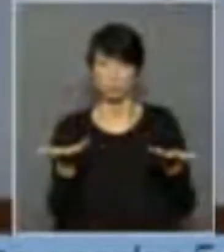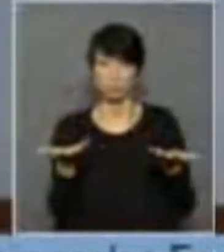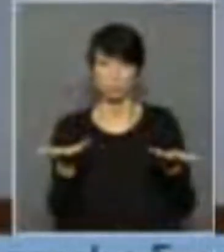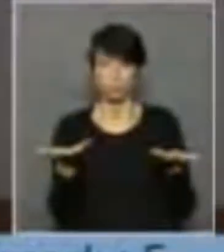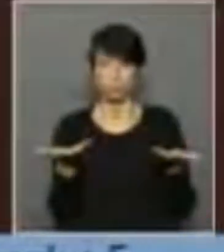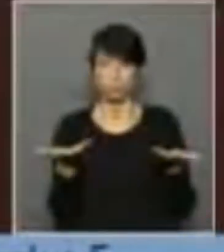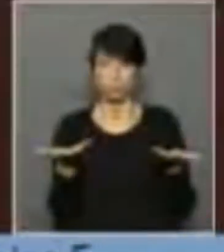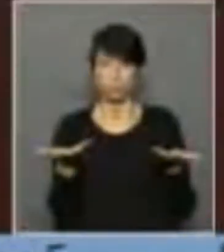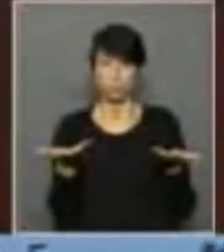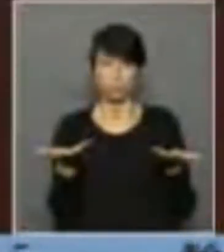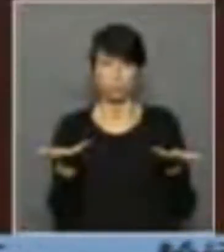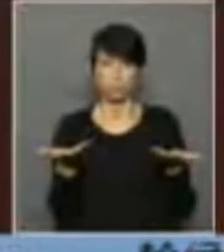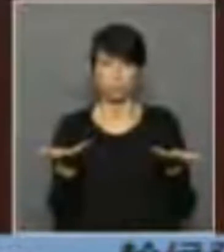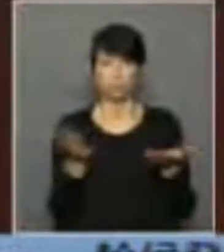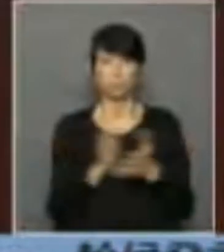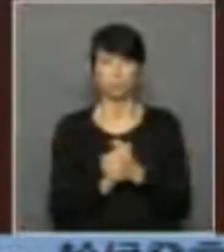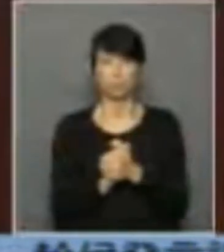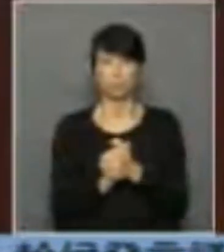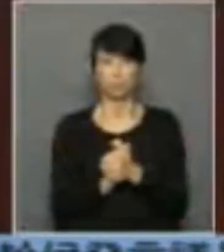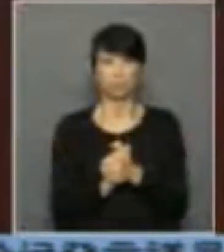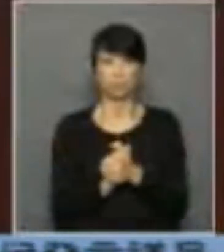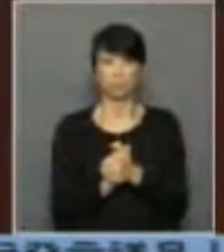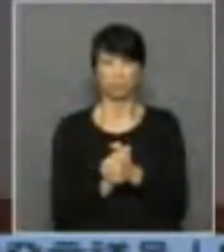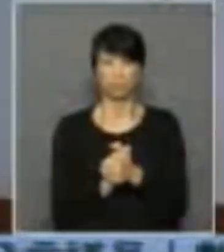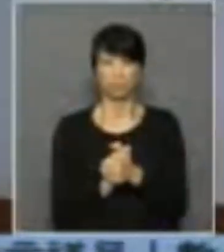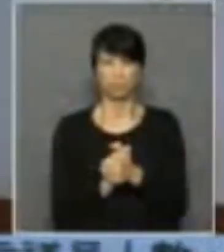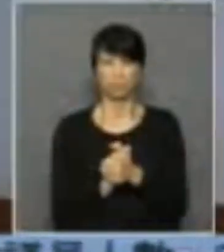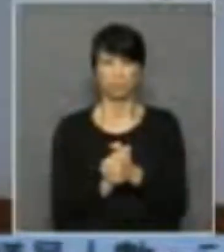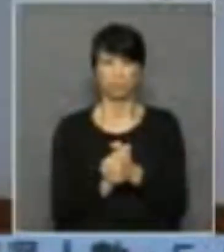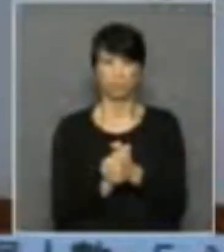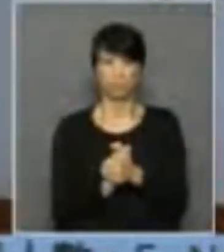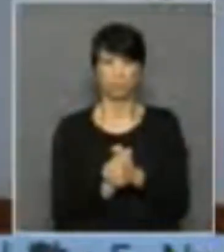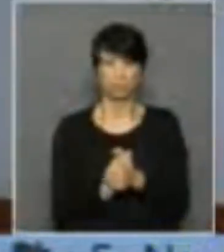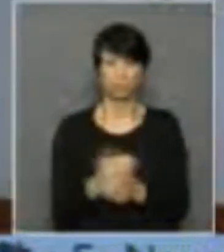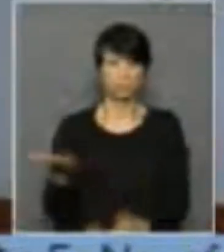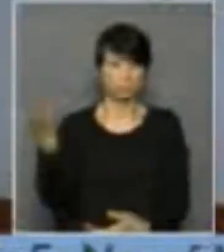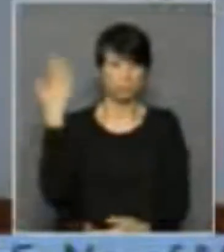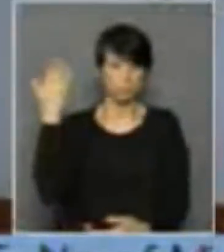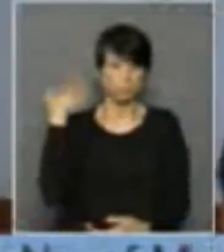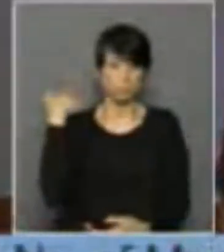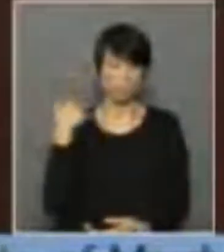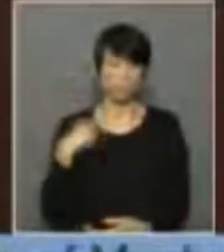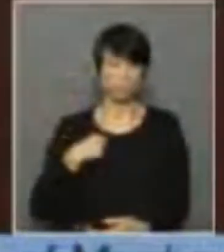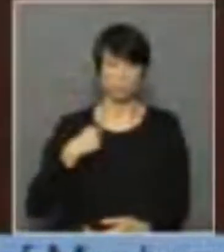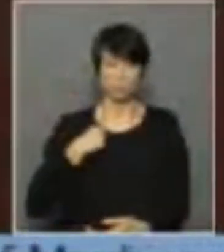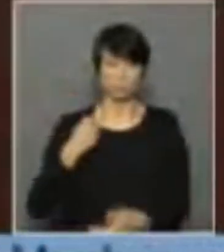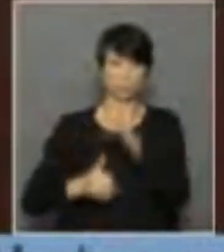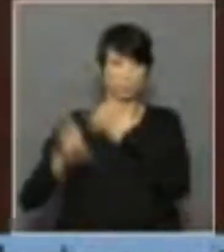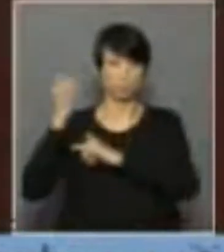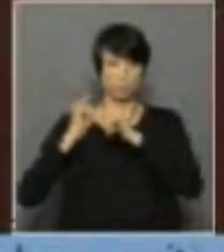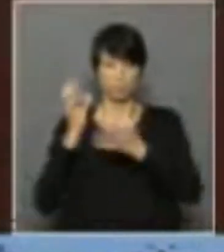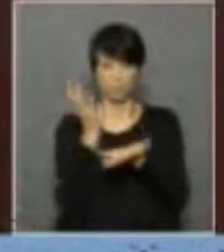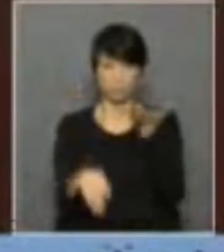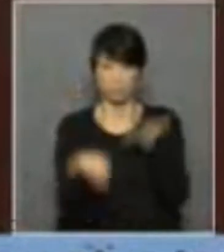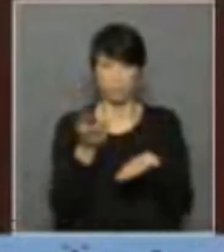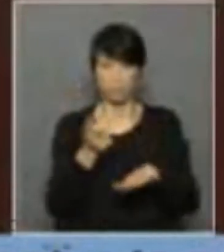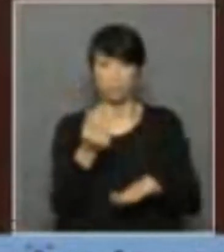梁議員，如果你問了問題，請你坐低。 用不用跟民國比較一下呢？ 請你坐低，等局長作答。局